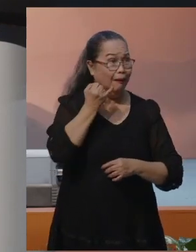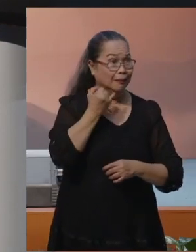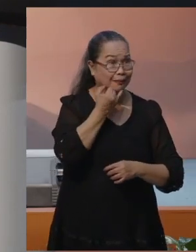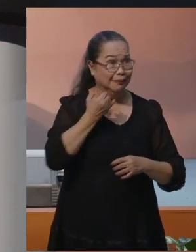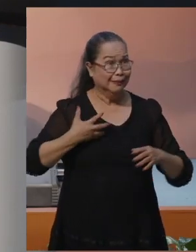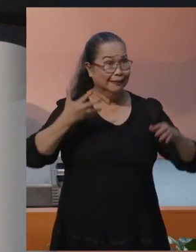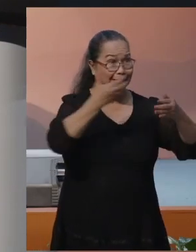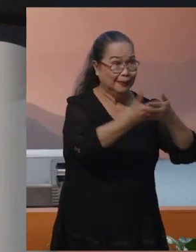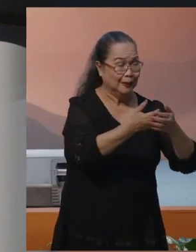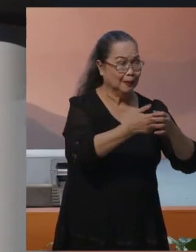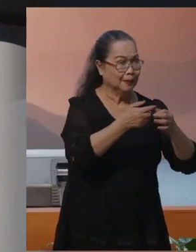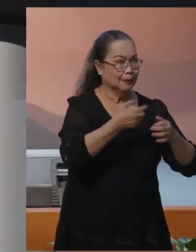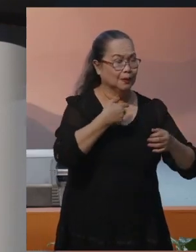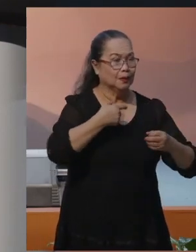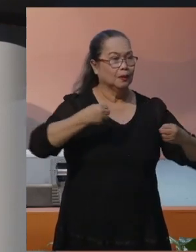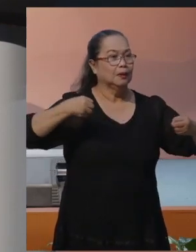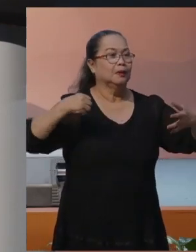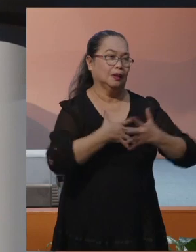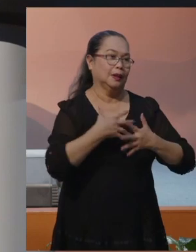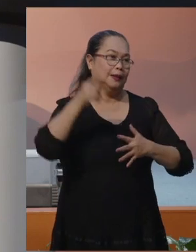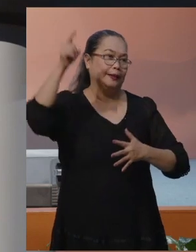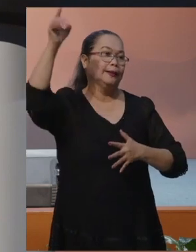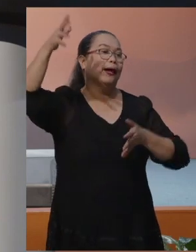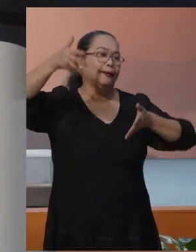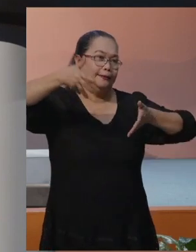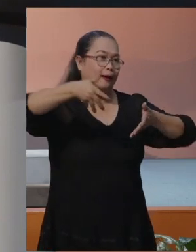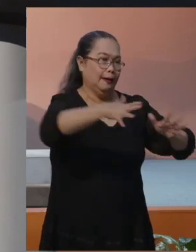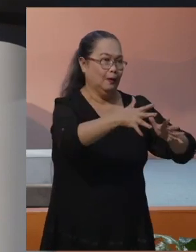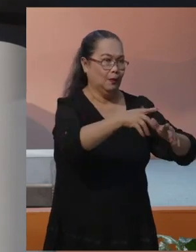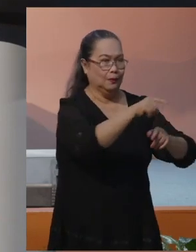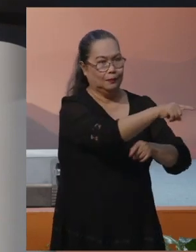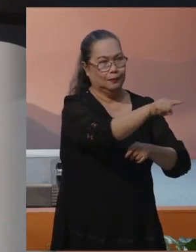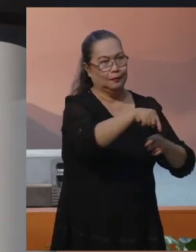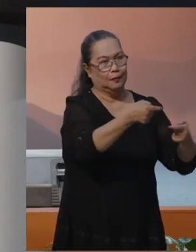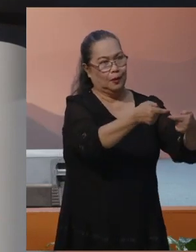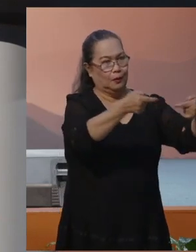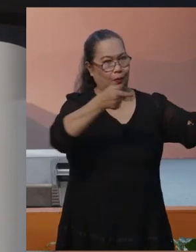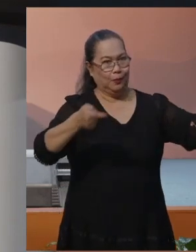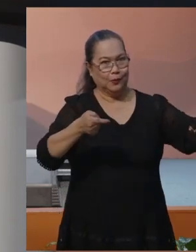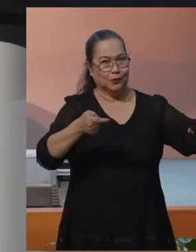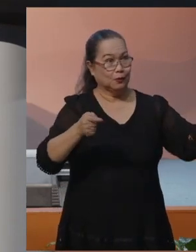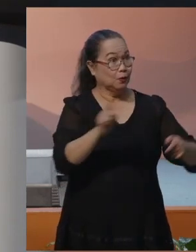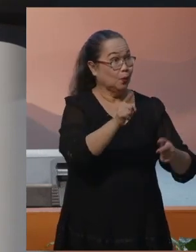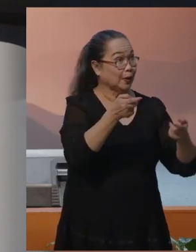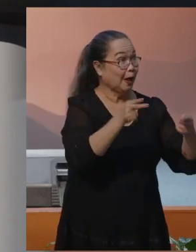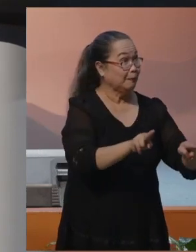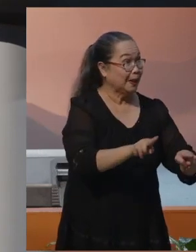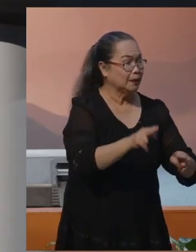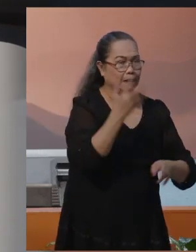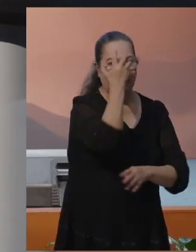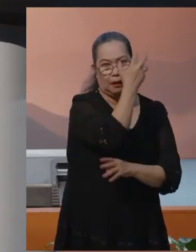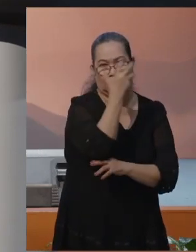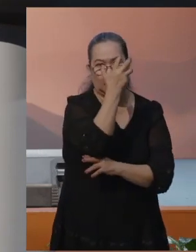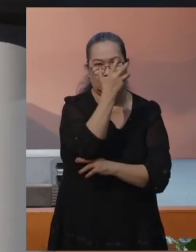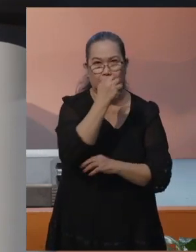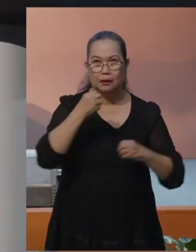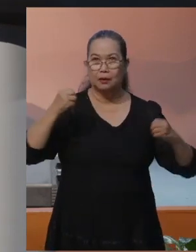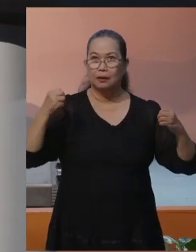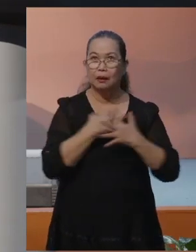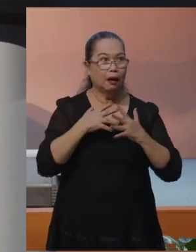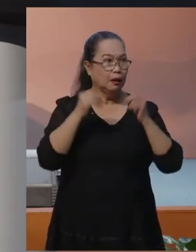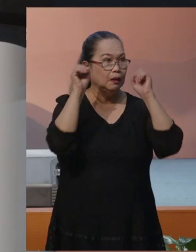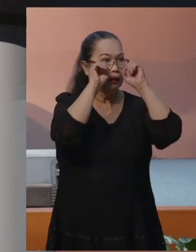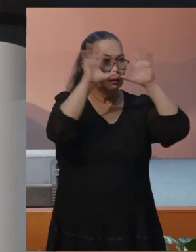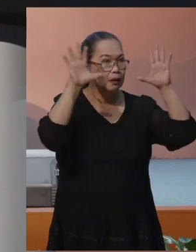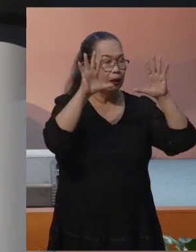Kanaan, tinaranta pa niya ang kanilang mga kaaway. Sila ay confused. Nabigla din sila dahil